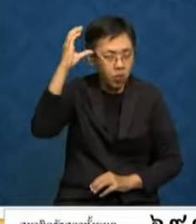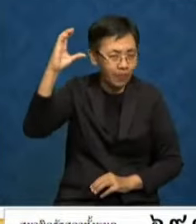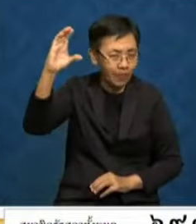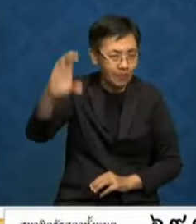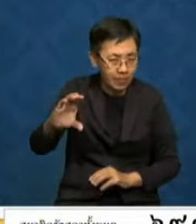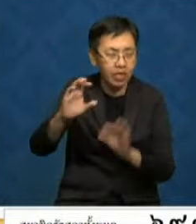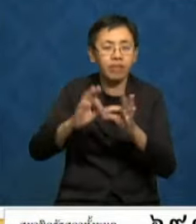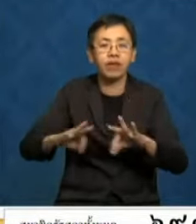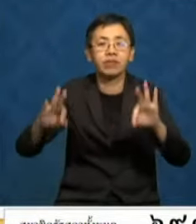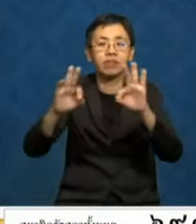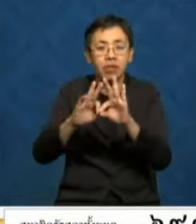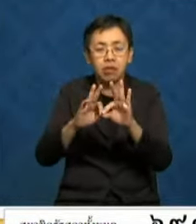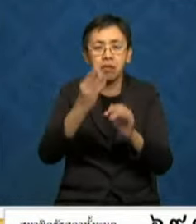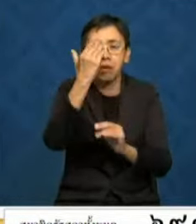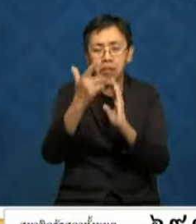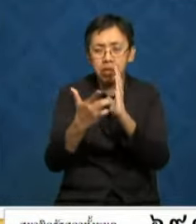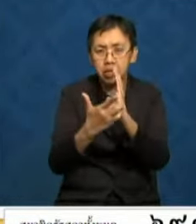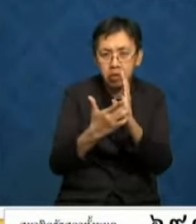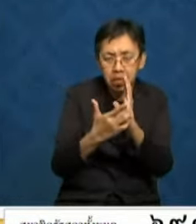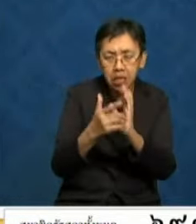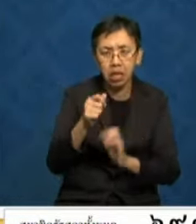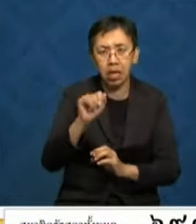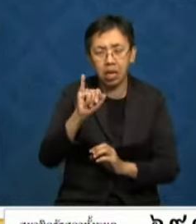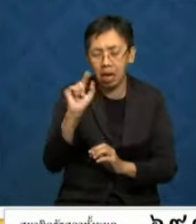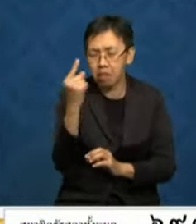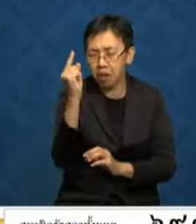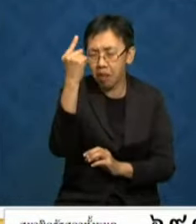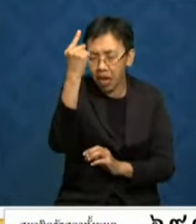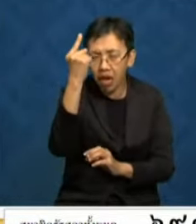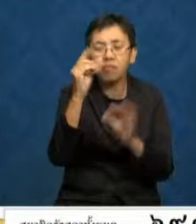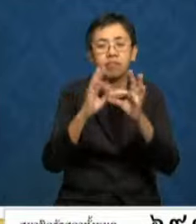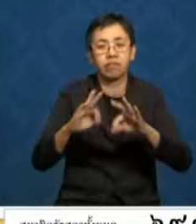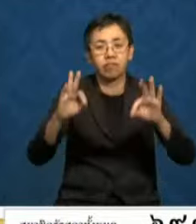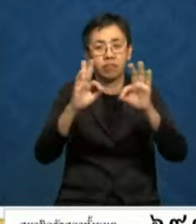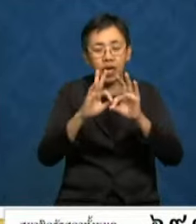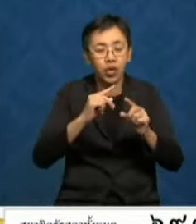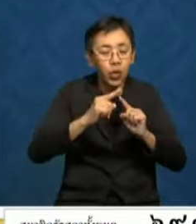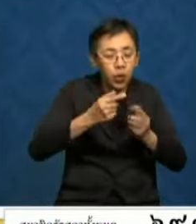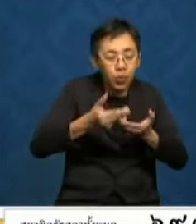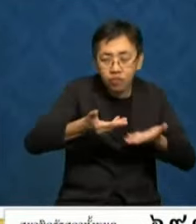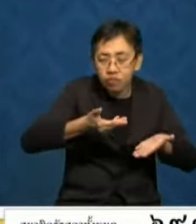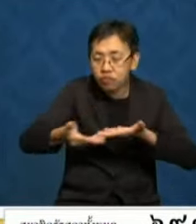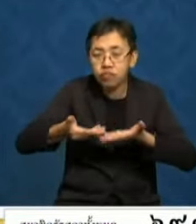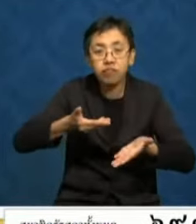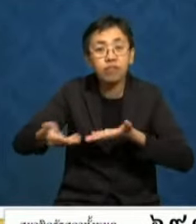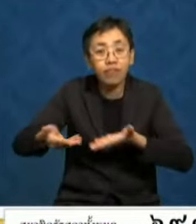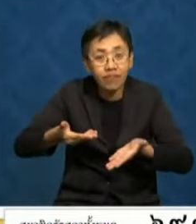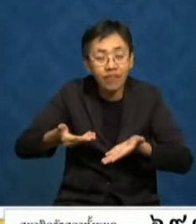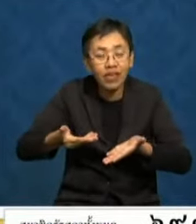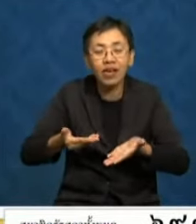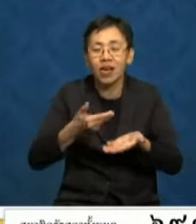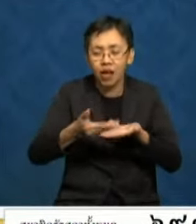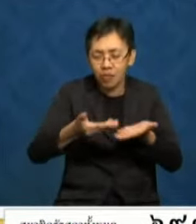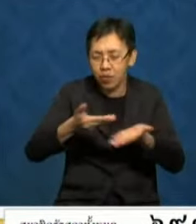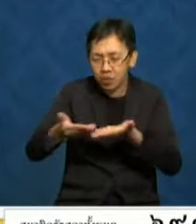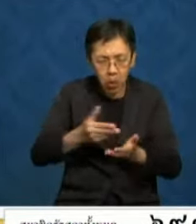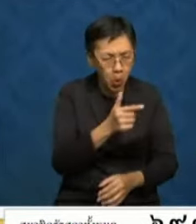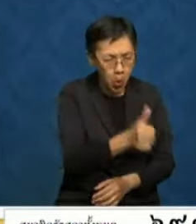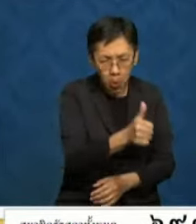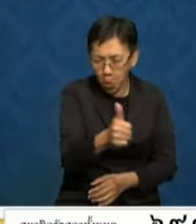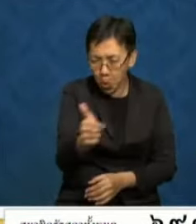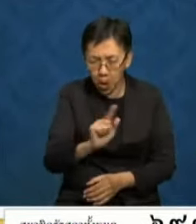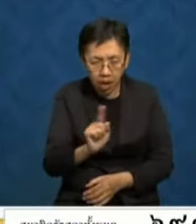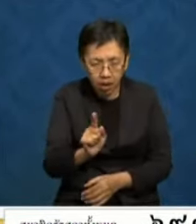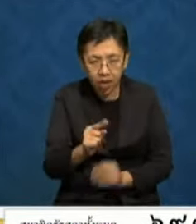ญมากครับในโลกเทคโนโลยีและโลก AI ในปัจจุบันจะเป็นการแลกเปลี่ยนแนวปฏิบัติที่อย่างที่ว่าเป็นเลิศในทุกๆด้าน